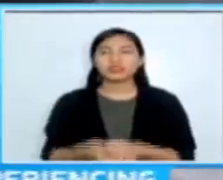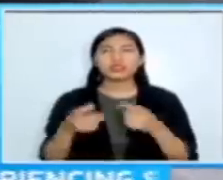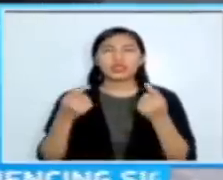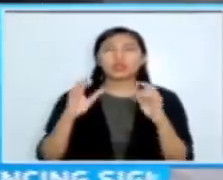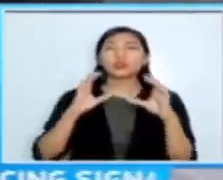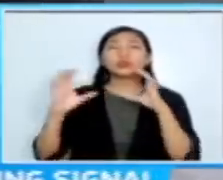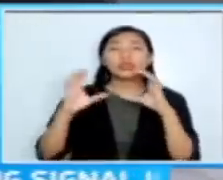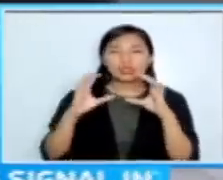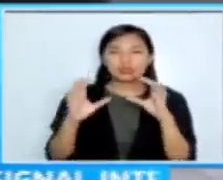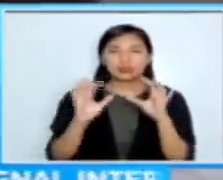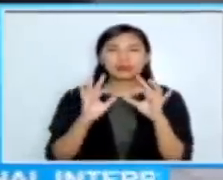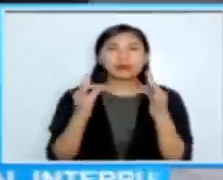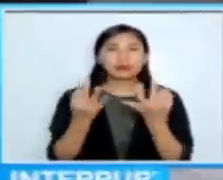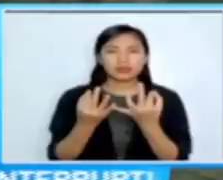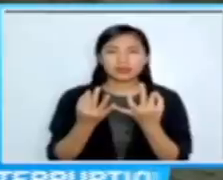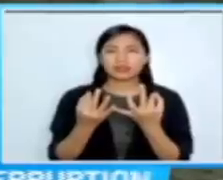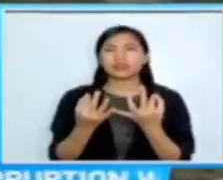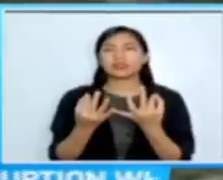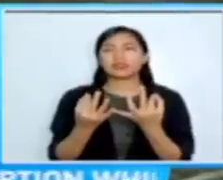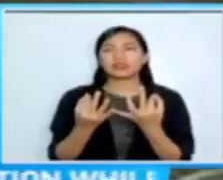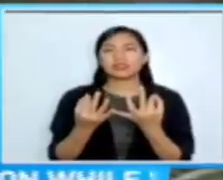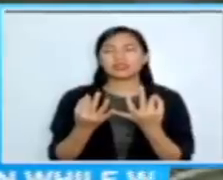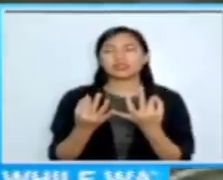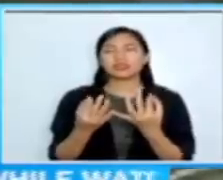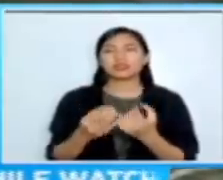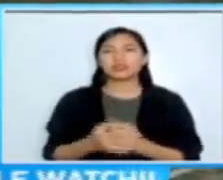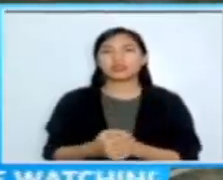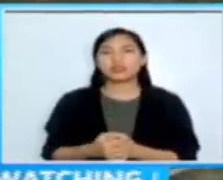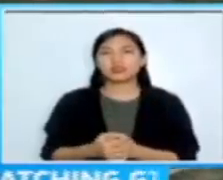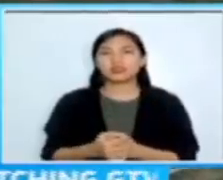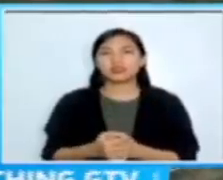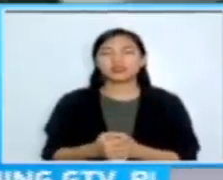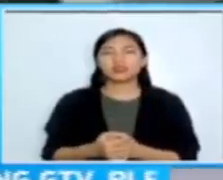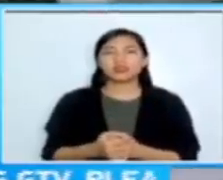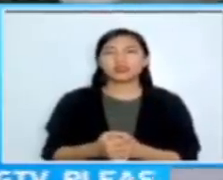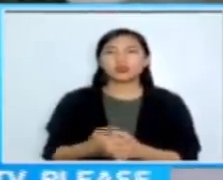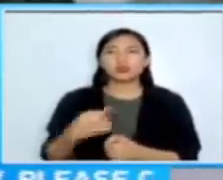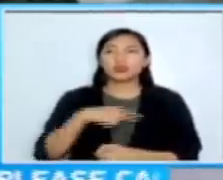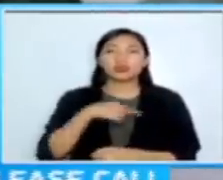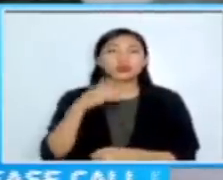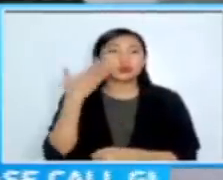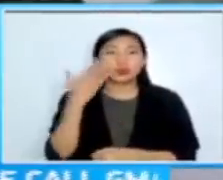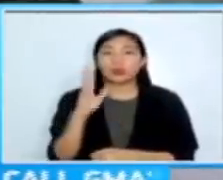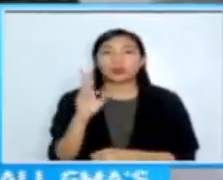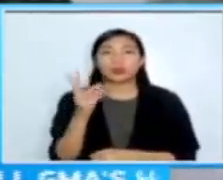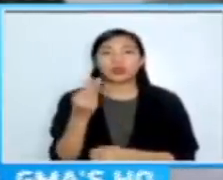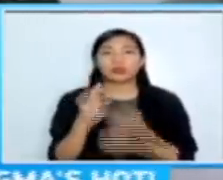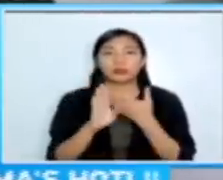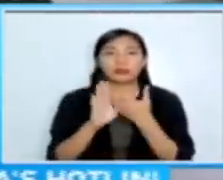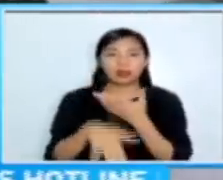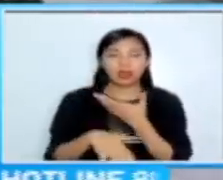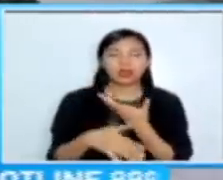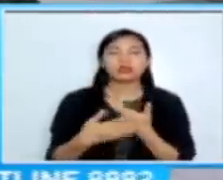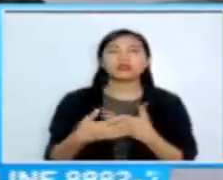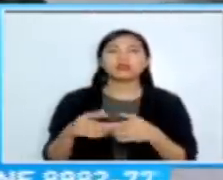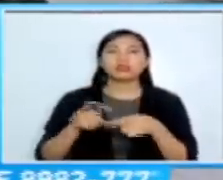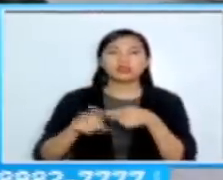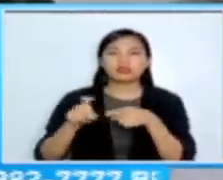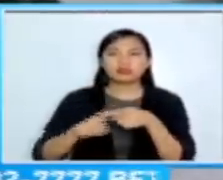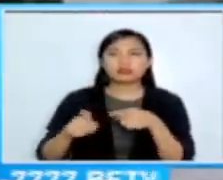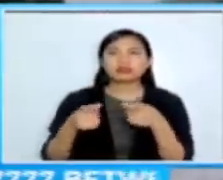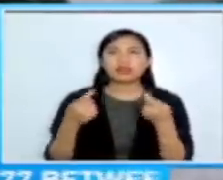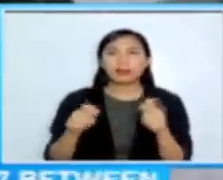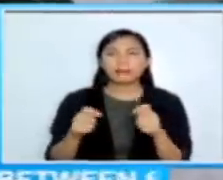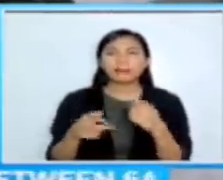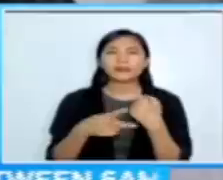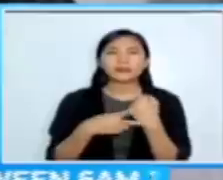sa ibang parte ng Bohol, wala kaming alam kung kailan babalik yung kurente, kaya po talagang nagsisave kami ng kurente kung